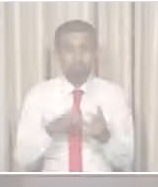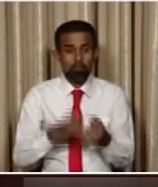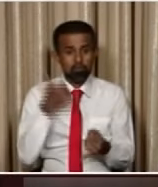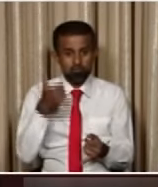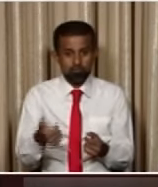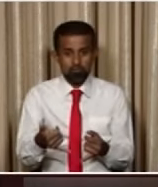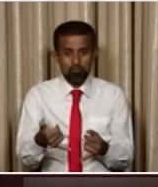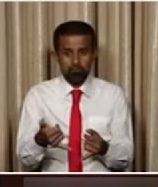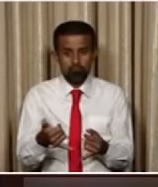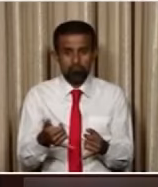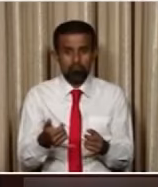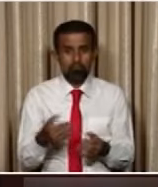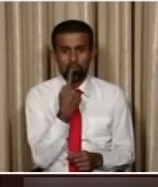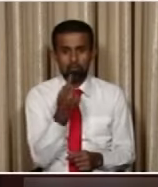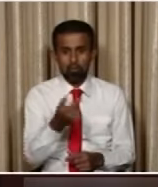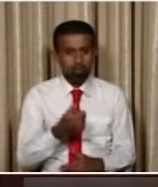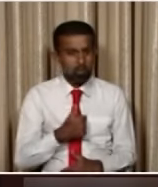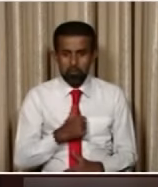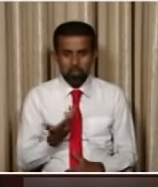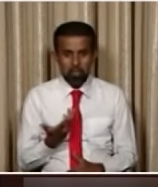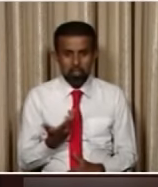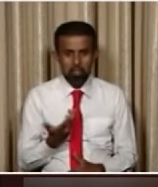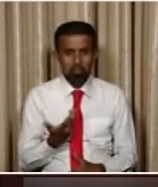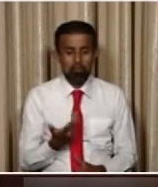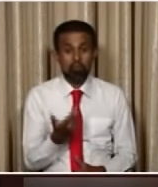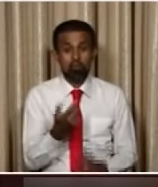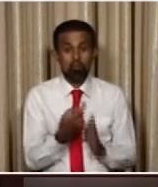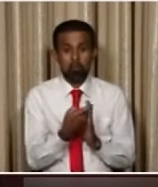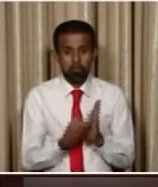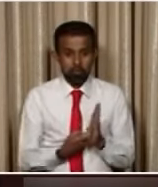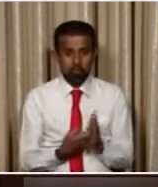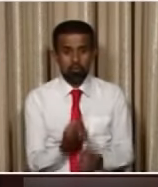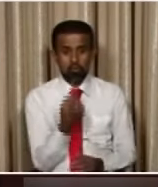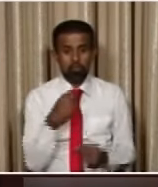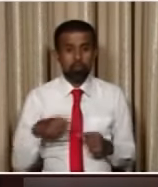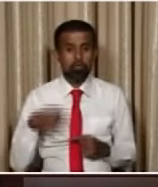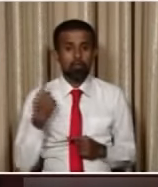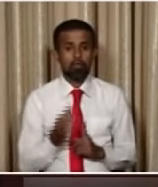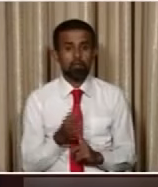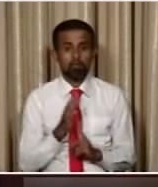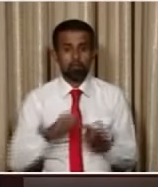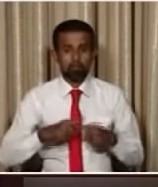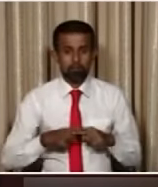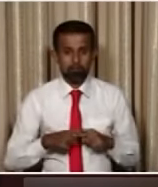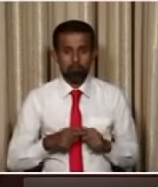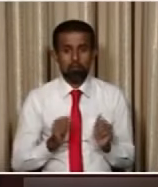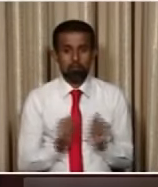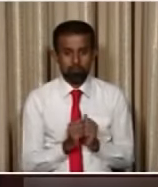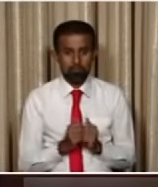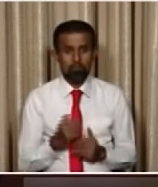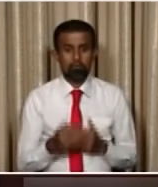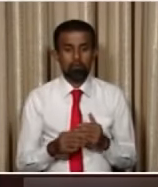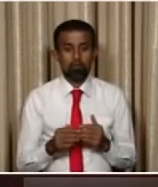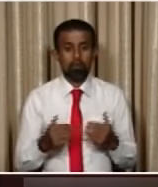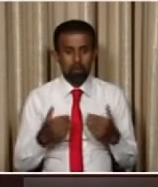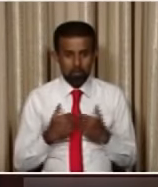බලවේගයේ මේ කාරණා තමයි සඳහන් කරලා තියෙන්නේ. ඔබතුමන්ලා ප්‍රතිපත්ති ප්‍රකාශනකින් ඉදිරිපත් කරලා තියෙනවා ඊළඟ ජනාධිපතිවරණයෙන් පස්සේ මෙන්න මේක කරනවා කියලා. හැබැයි ඒක